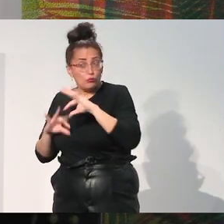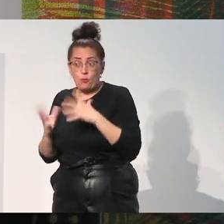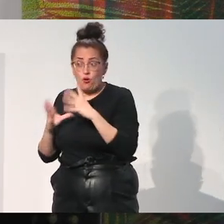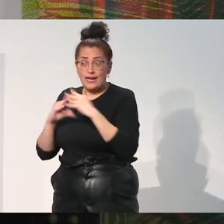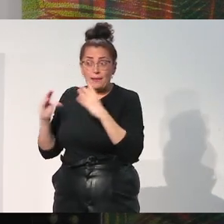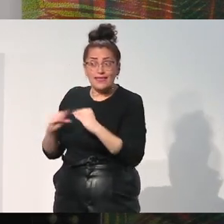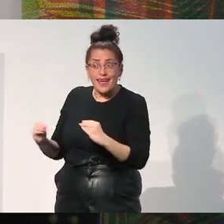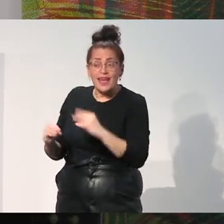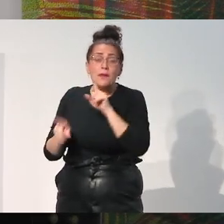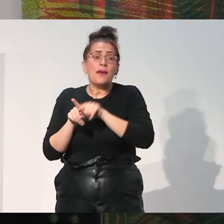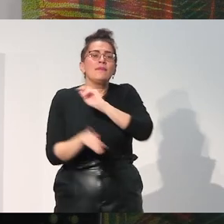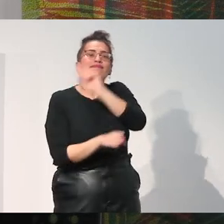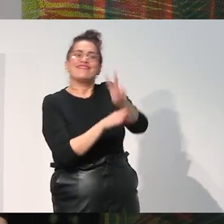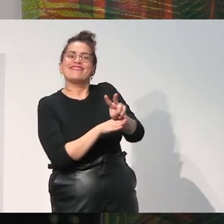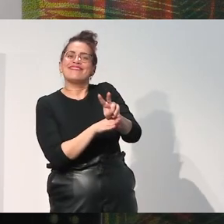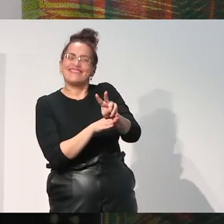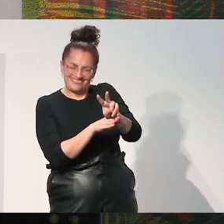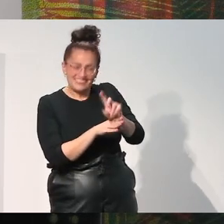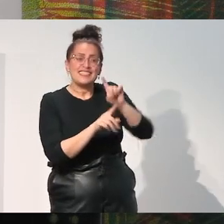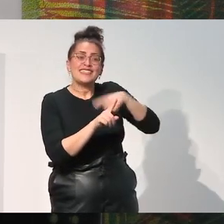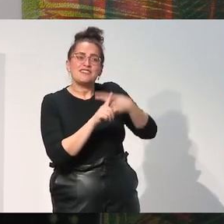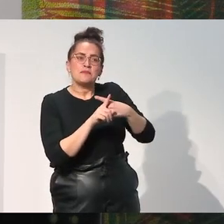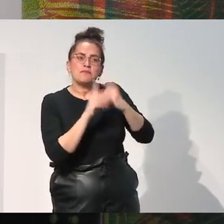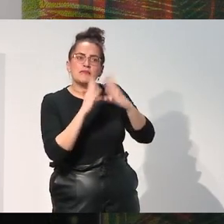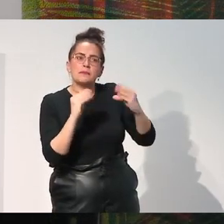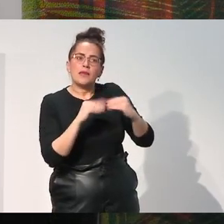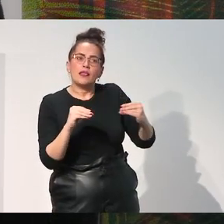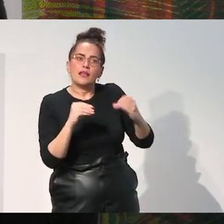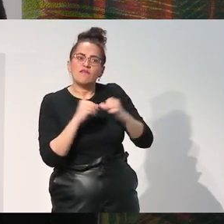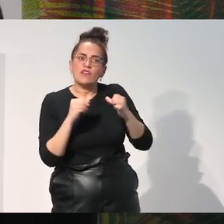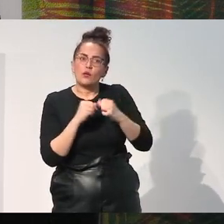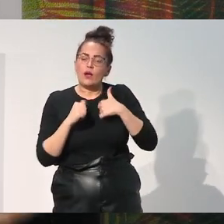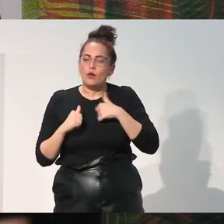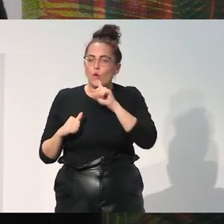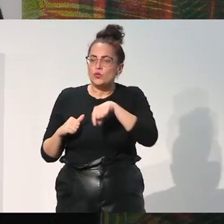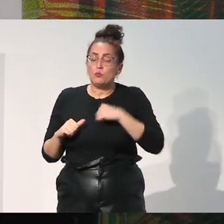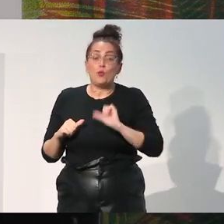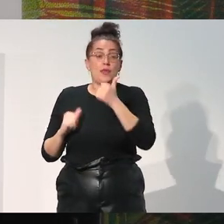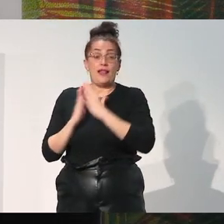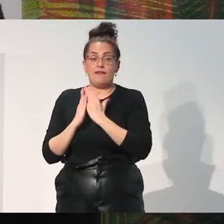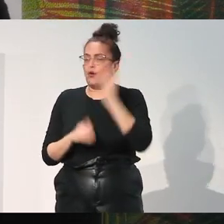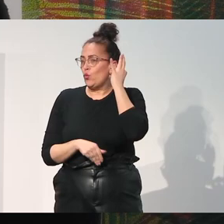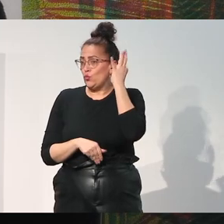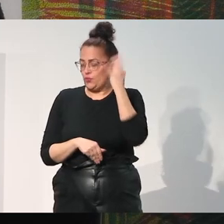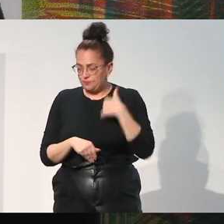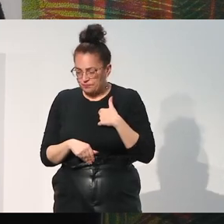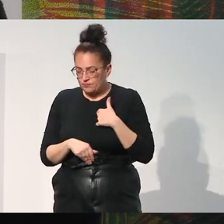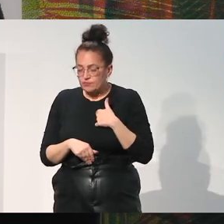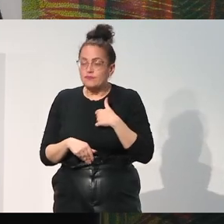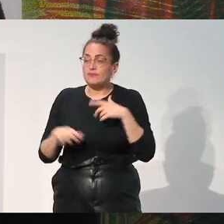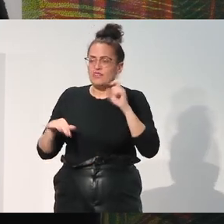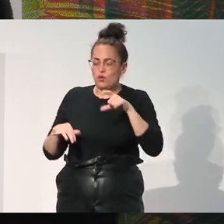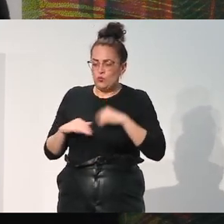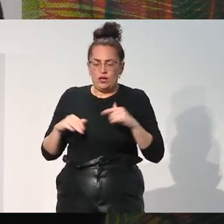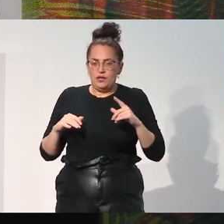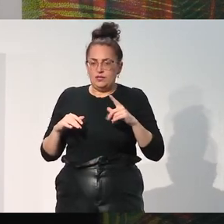en libanais. Et c'est en lisant le livre audio, parce que j'ai dû lire Beyrouth sur scène en livre audio, à un moment je devais jouer mes parents dans les dialogues, et en fait j'y arrivais pas, et la femme elle